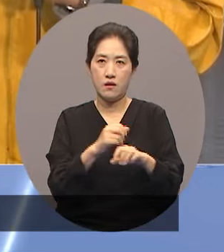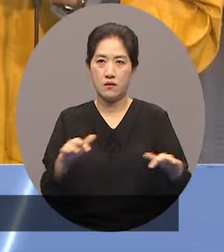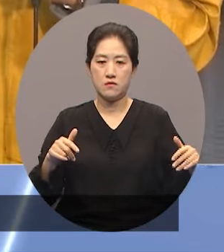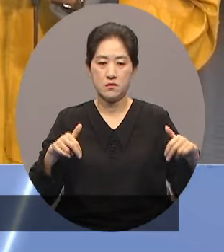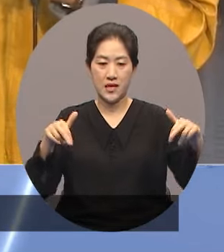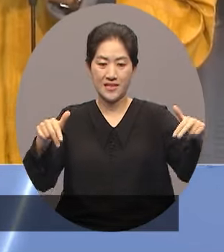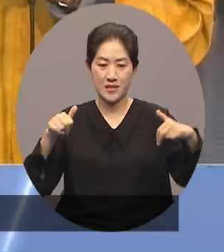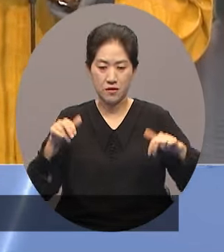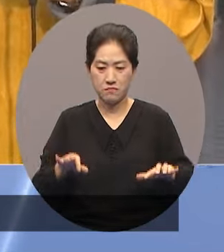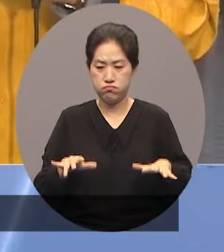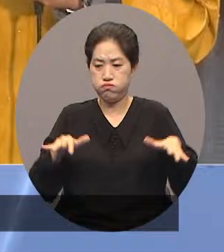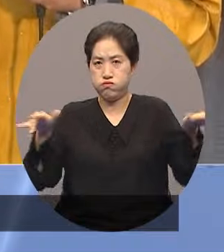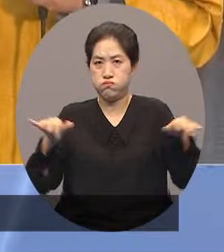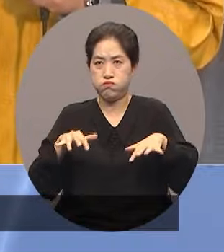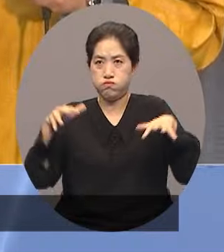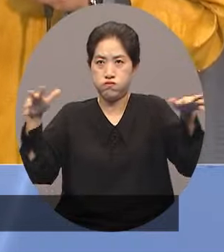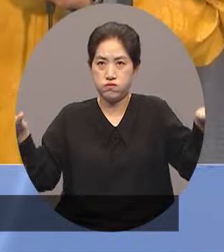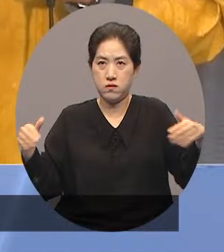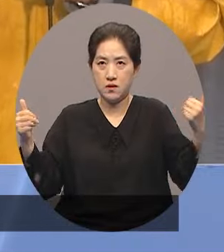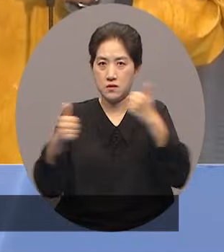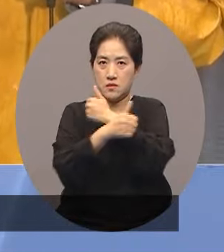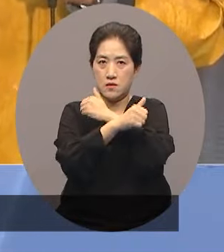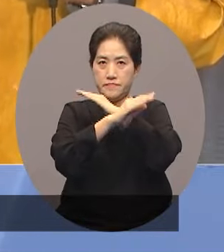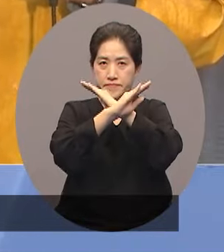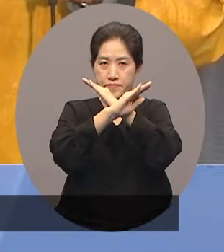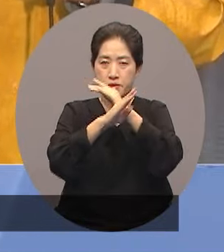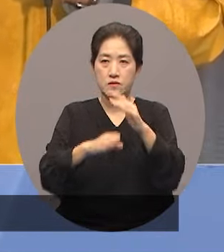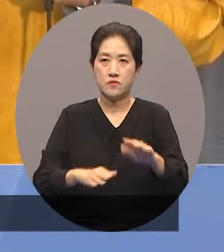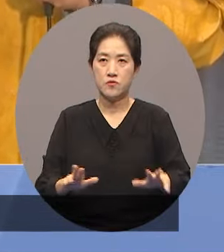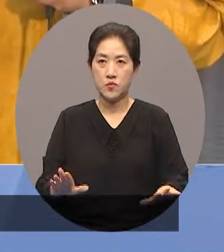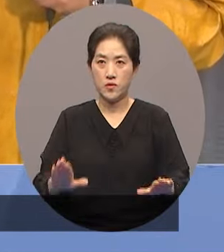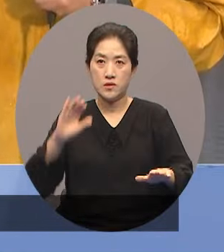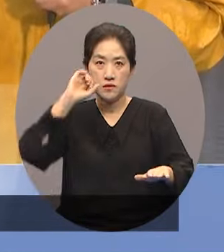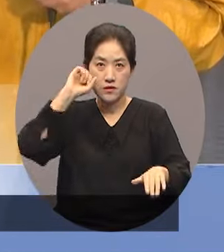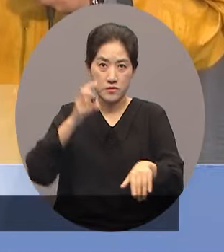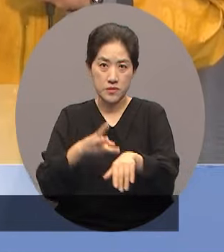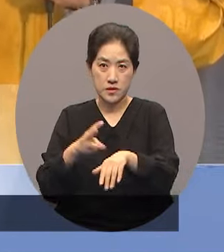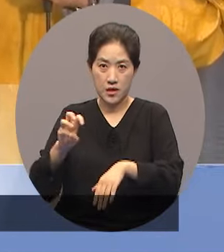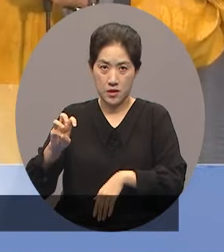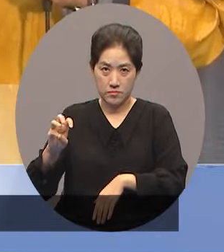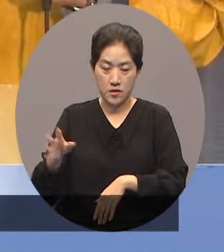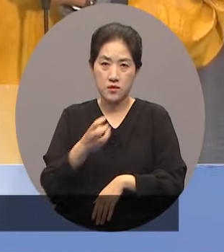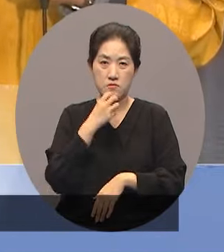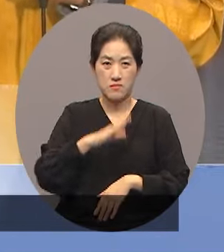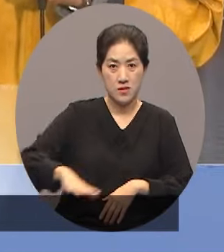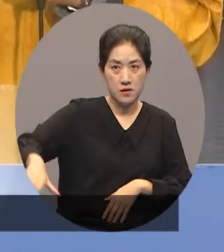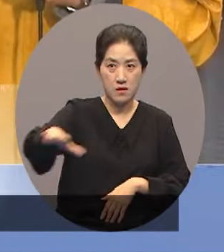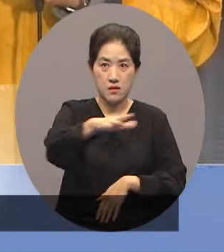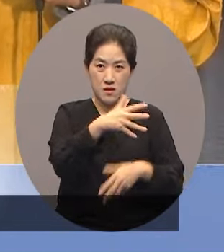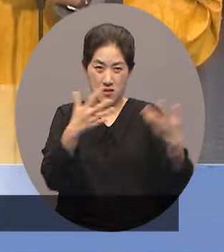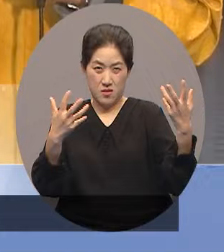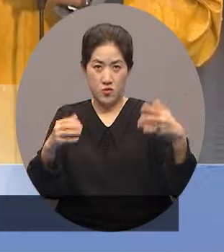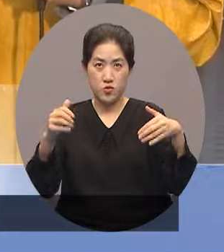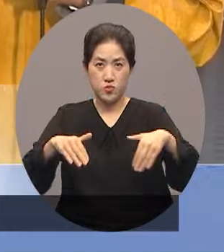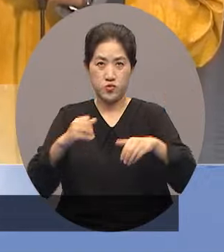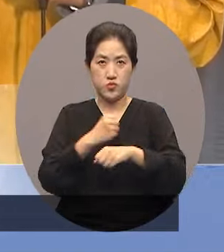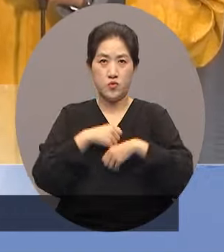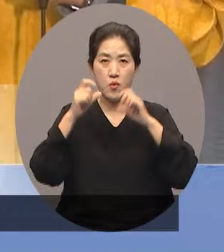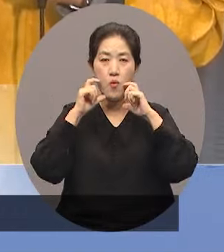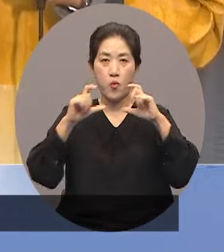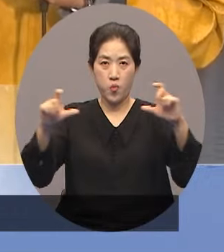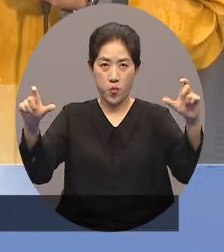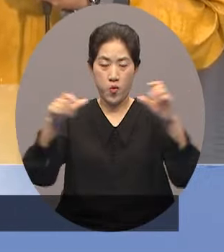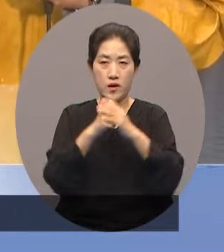강물이 넘쳐 흐르고 있는 상황이고 이렇게 출입도 통제됐습니다. 오늘 새벽 3시 반 서울 전역에 호우주의보가